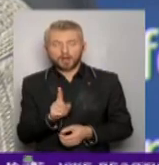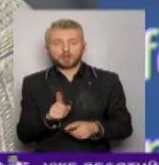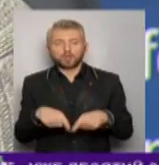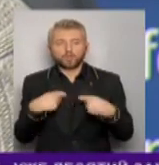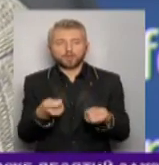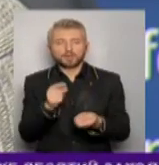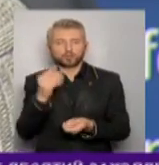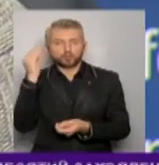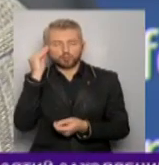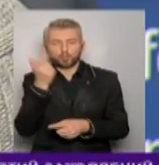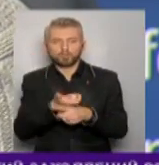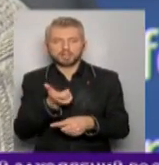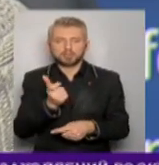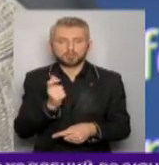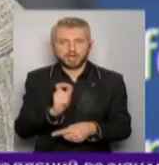думку максимально